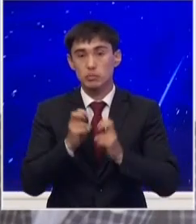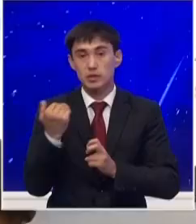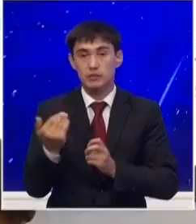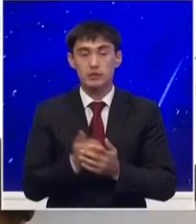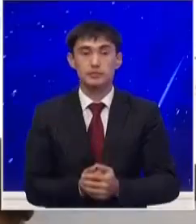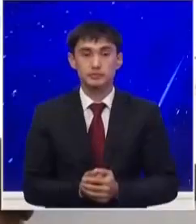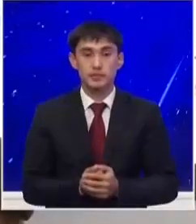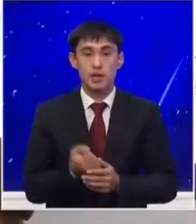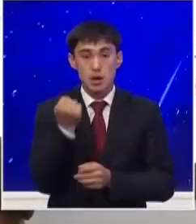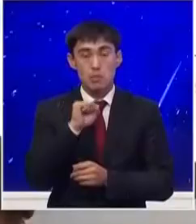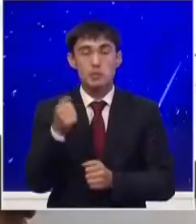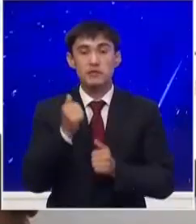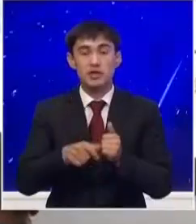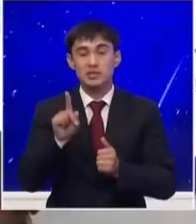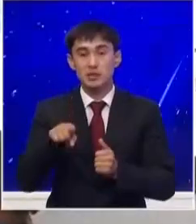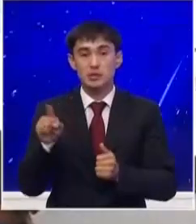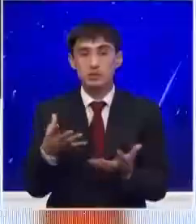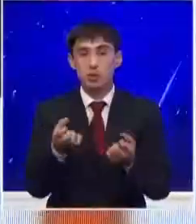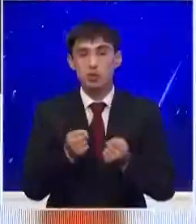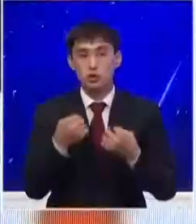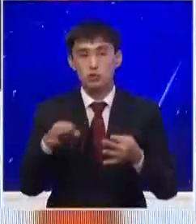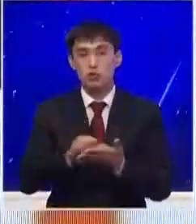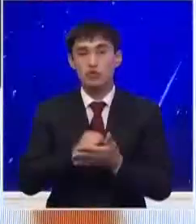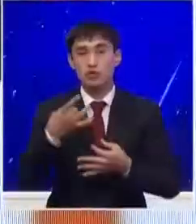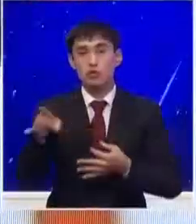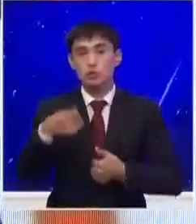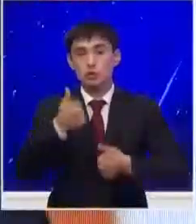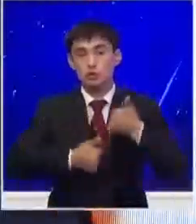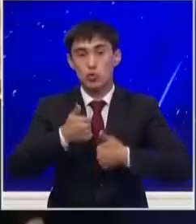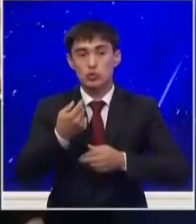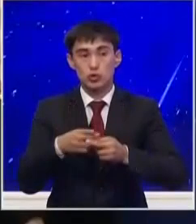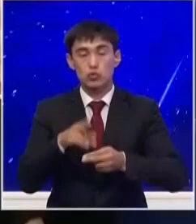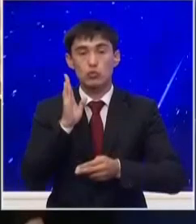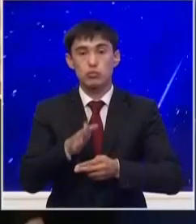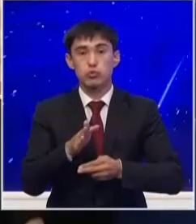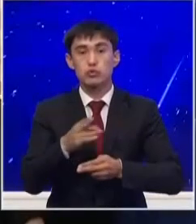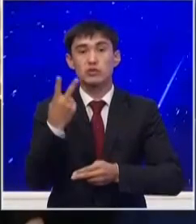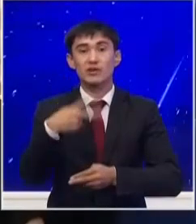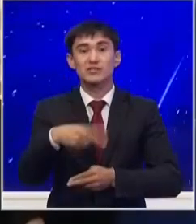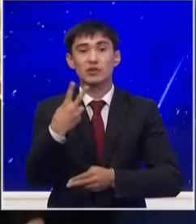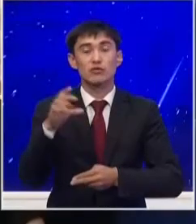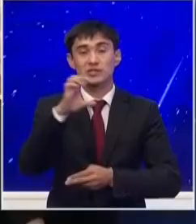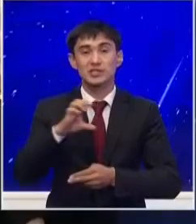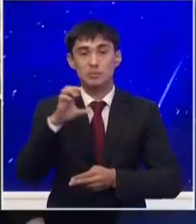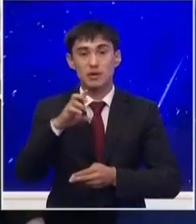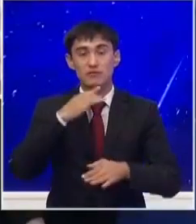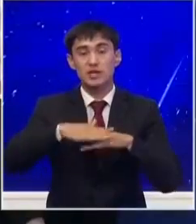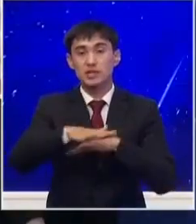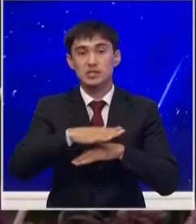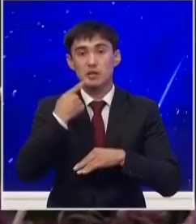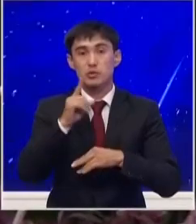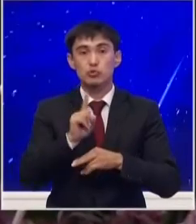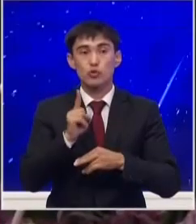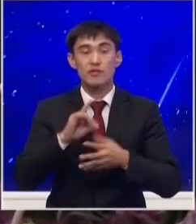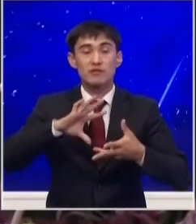подразделений. Победители в каждой номинации получили путевки на республиканский конкурс, который состоится 22 сентября в столице. Стоит